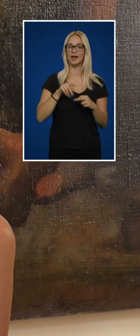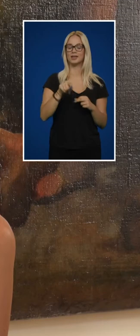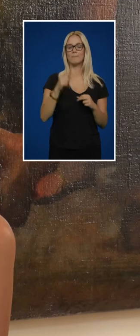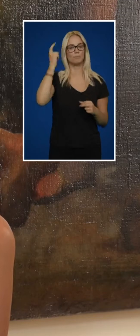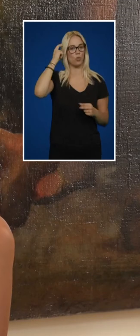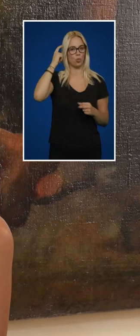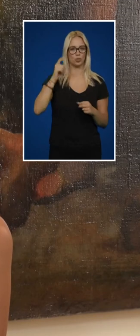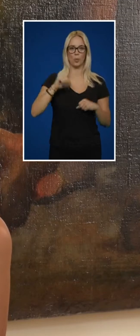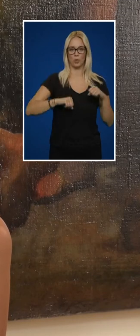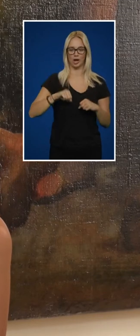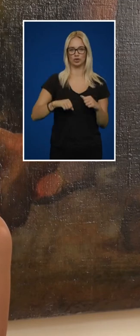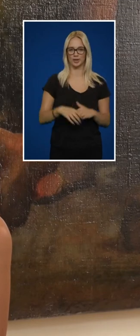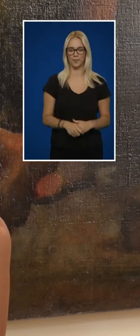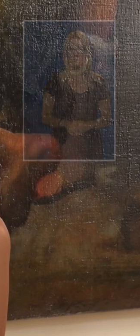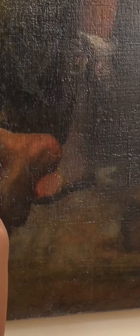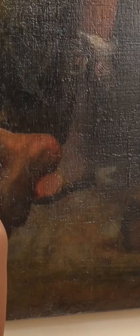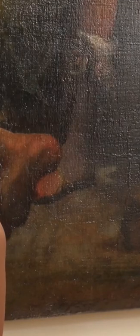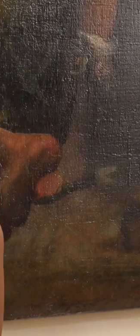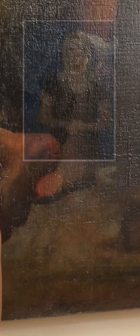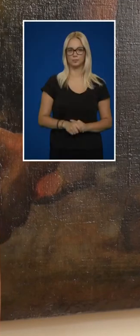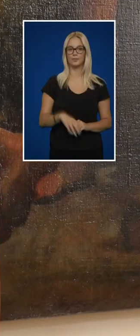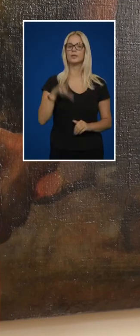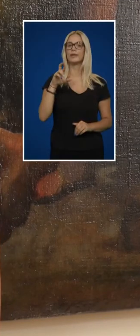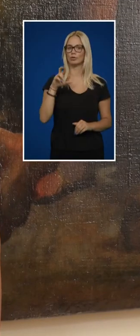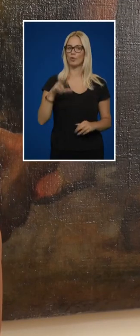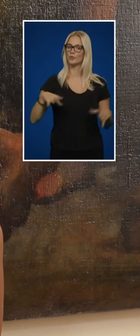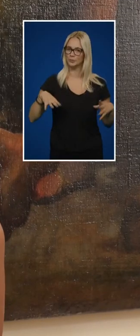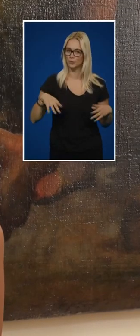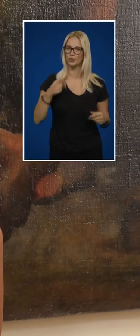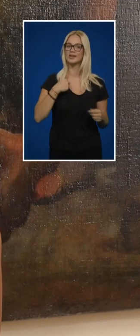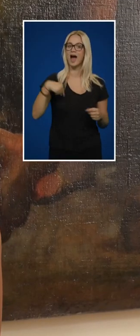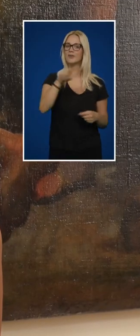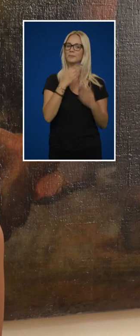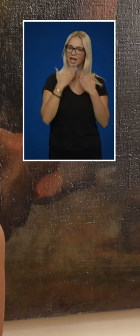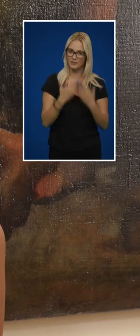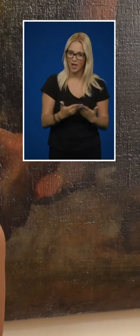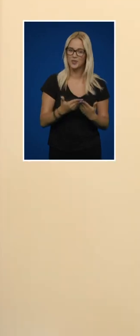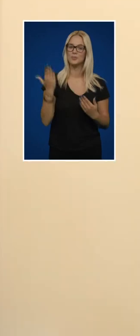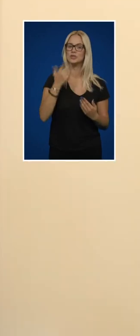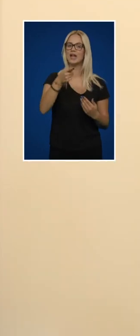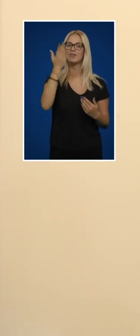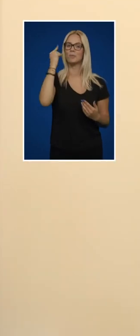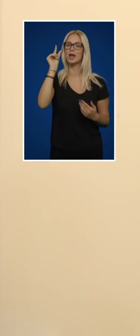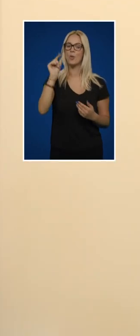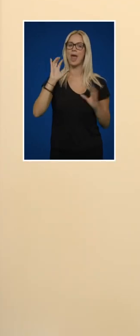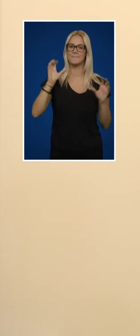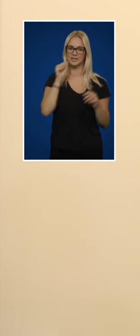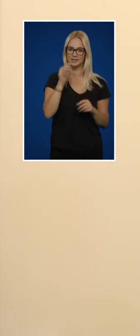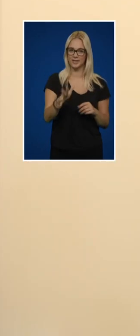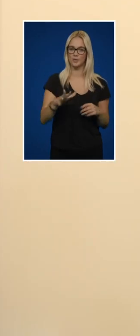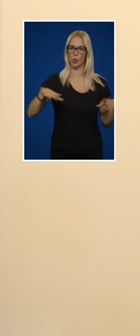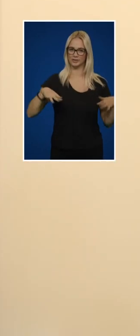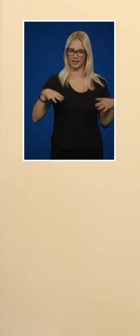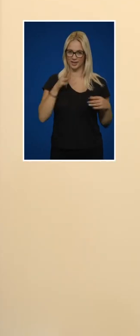informiranjem djece u najranijoj dobi dobit ćemo jednu generaciju koja će sazrijeti sa tim modelom ponašanja.